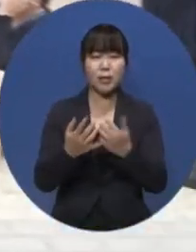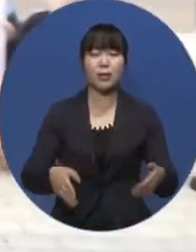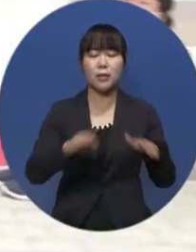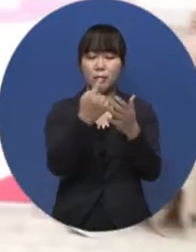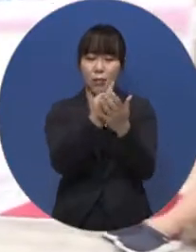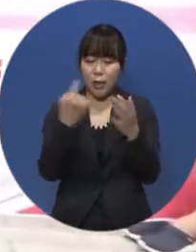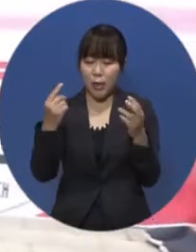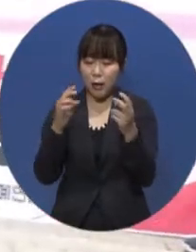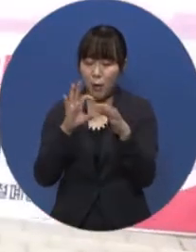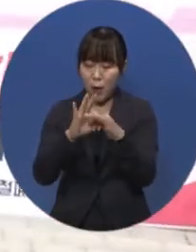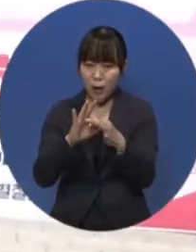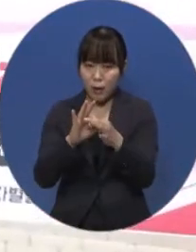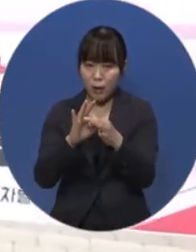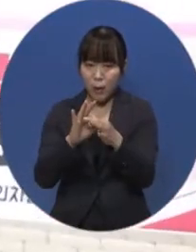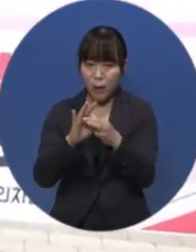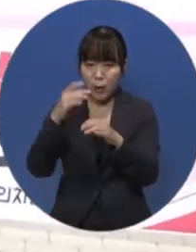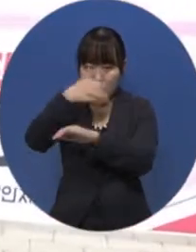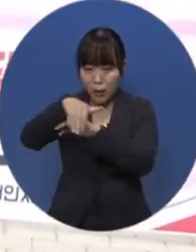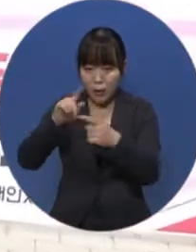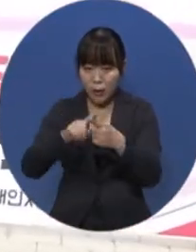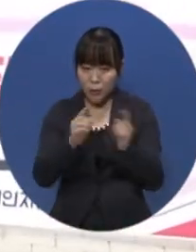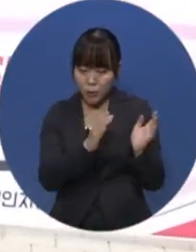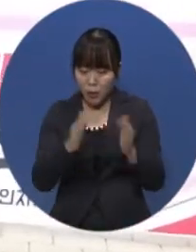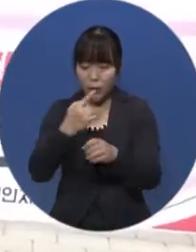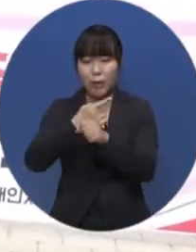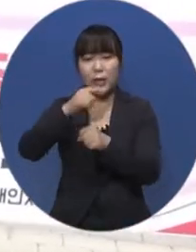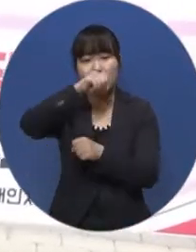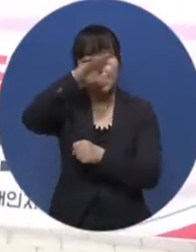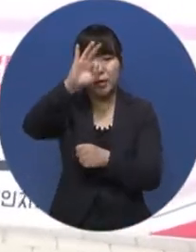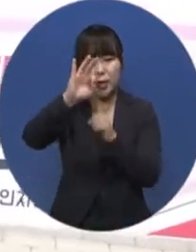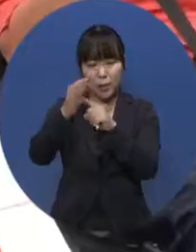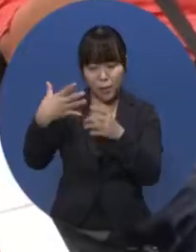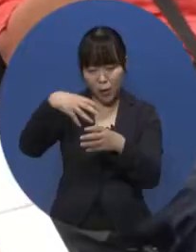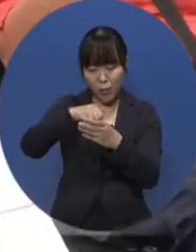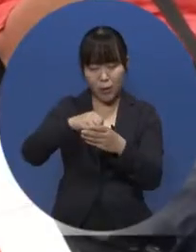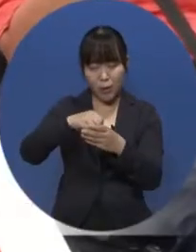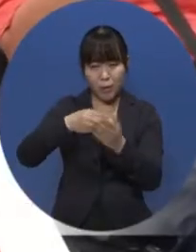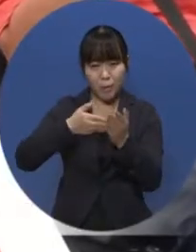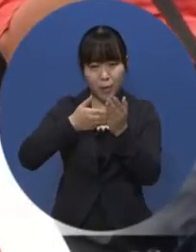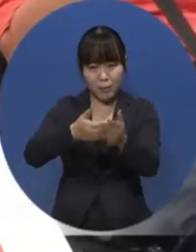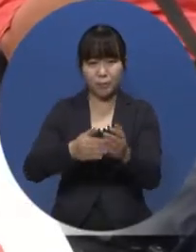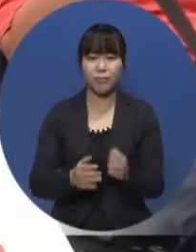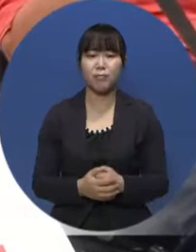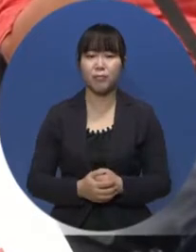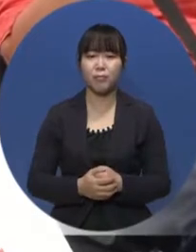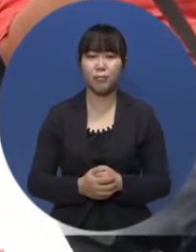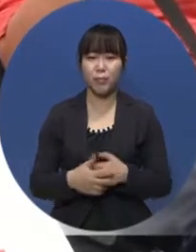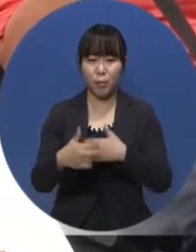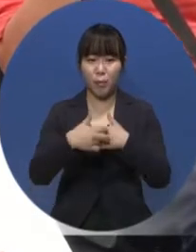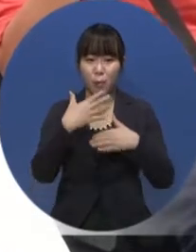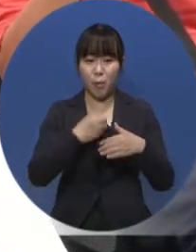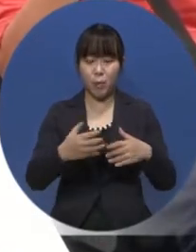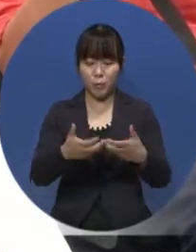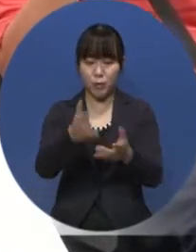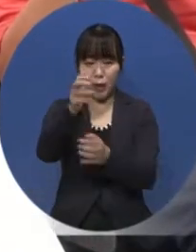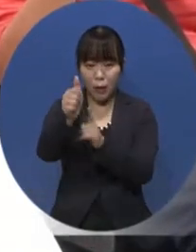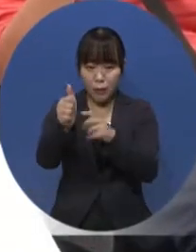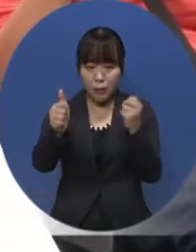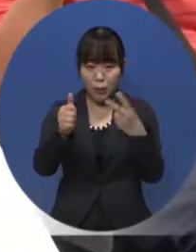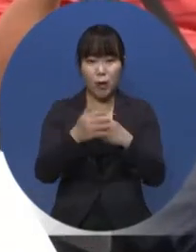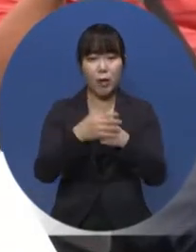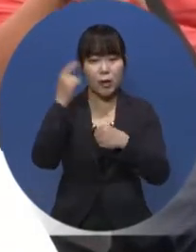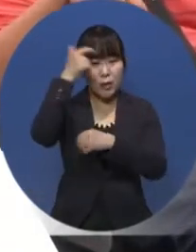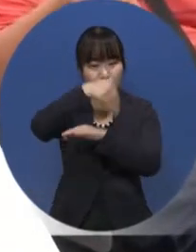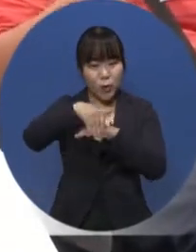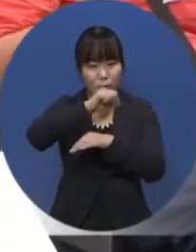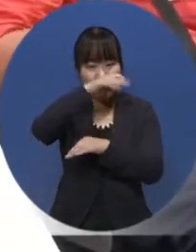하루빨리 수립하고 내년 예산에 반영할 것을 강력히 요구했습니다. 보건복지부 장관이나 기획재정부